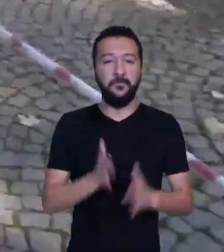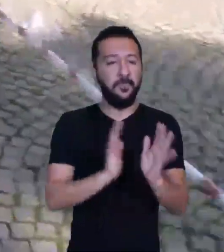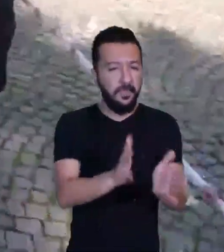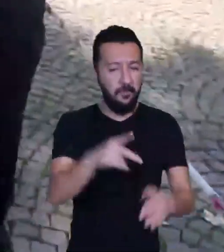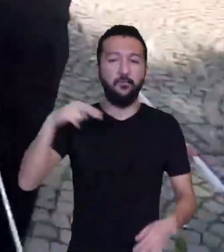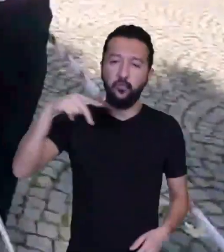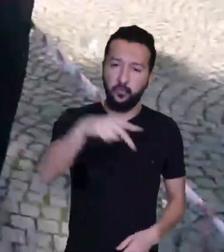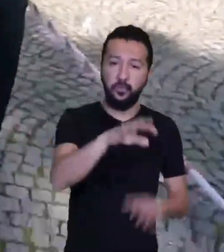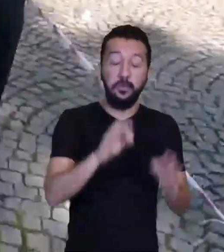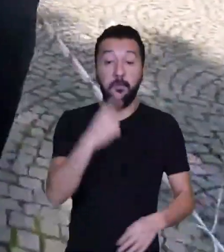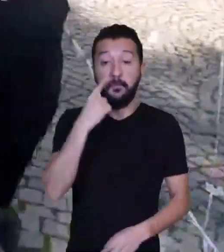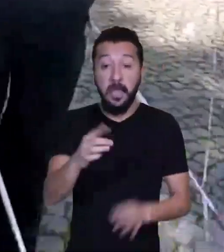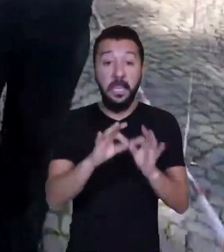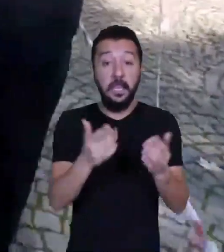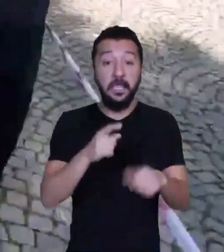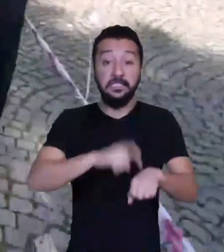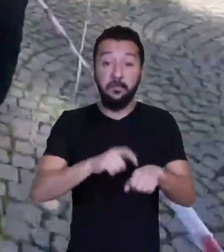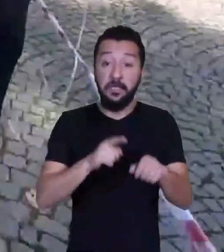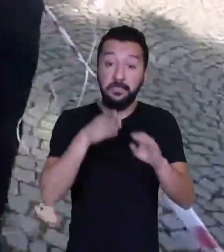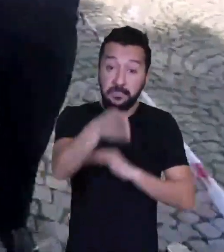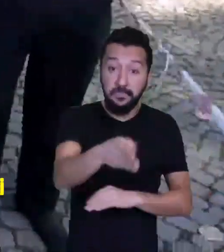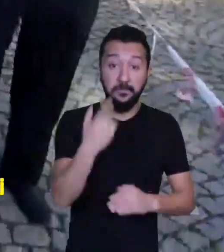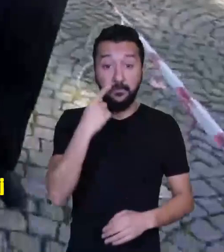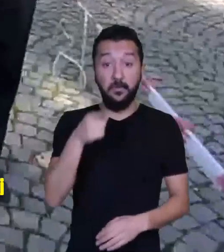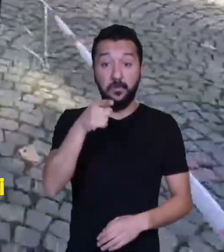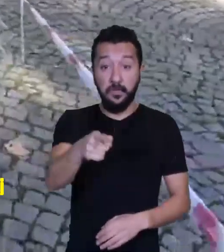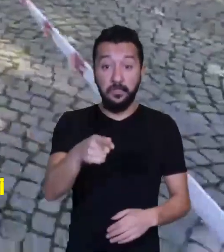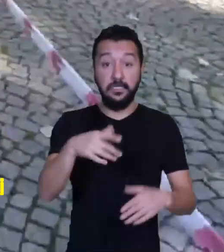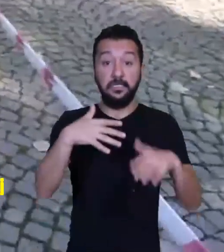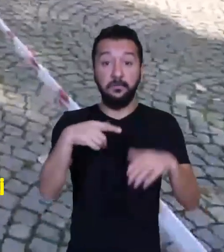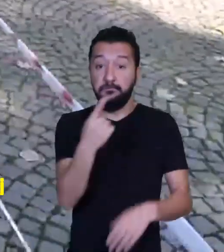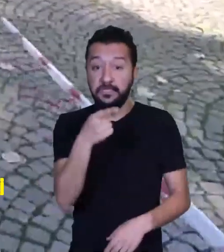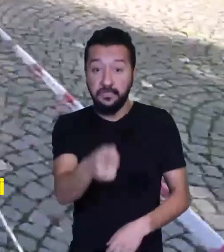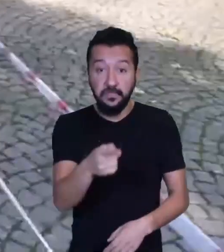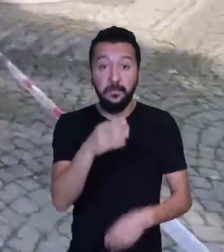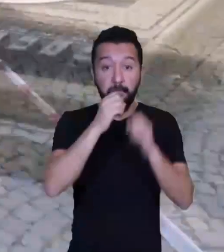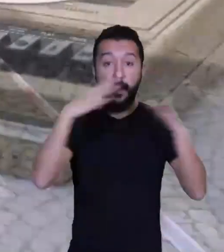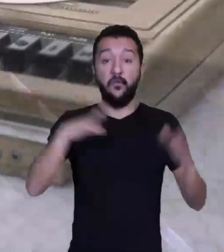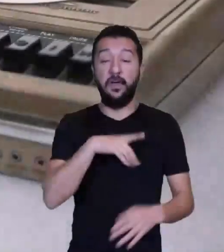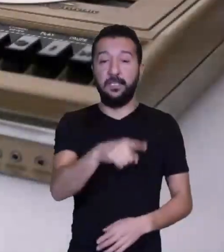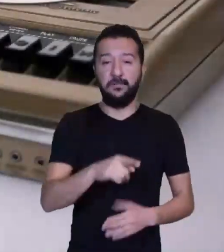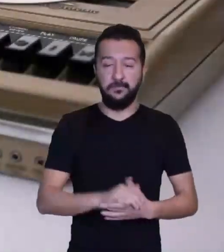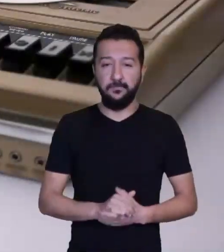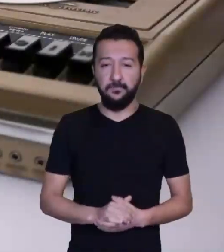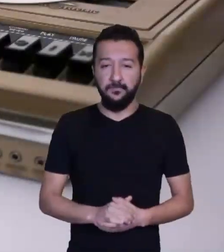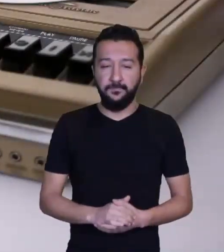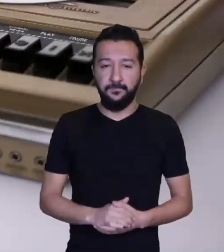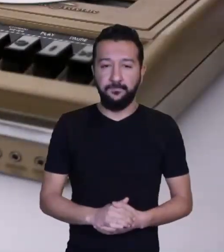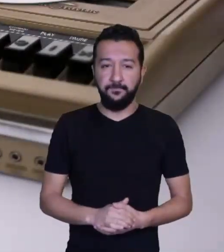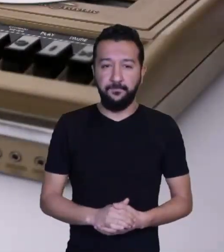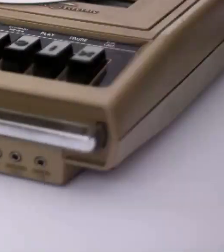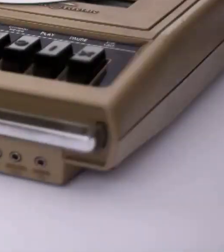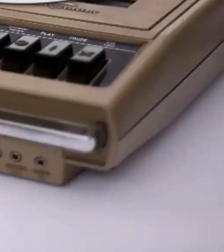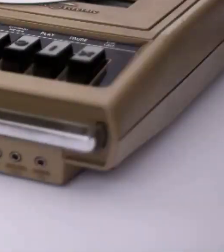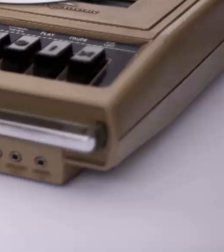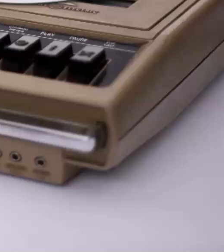parkurun sınırı olan şeritleri bastonuyla geçti. Engin'in gözünde engel algılayıcı gözlük de var. Kasetçalar, CD,